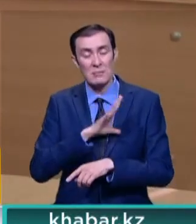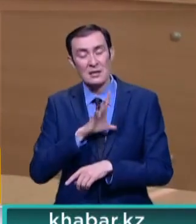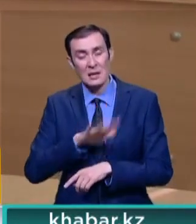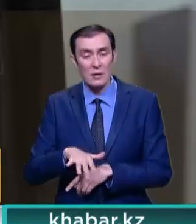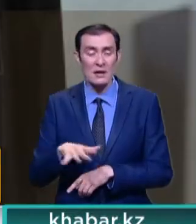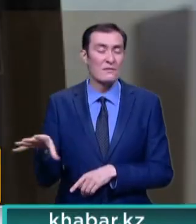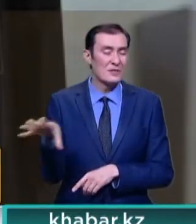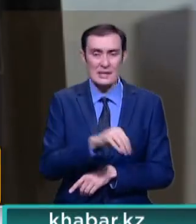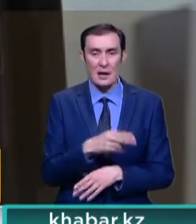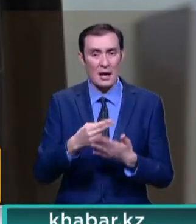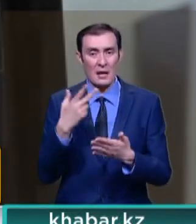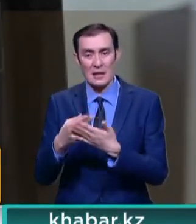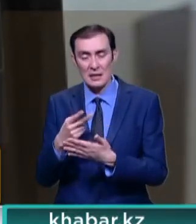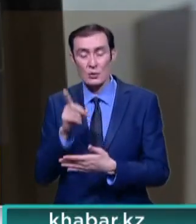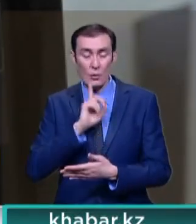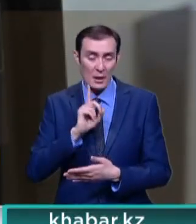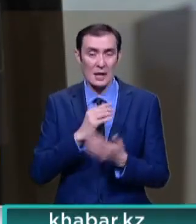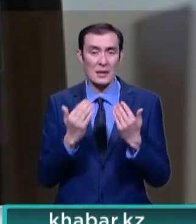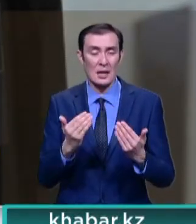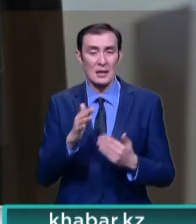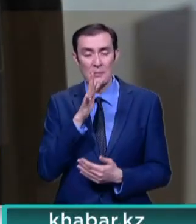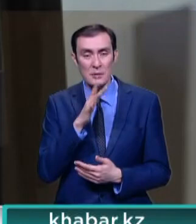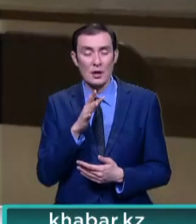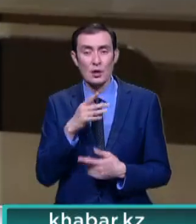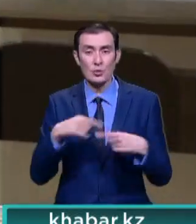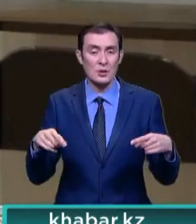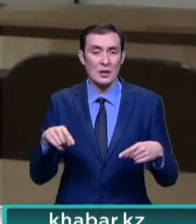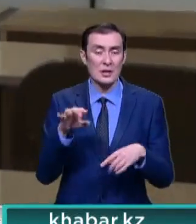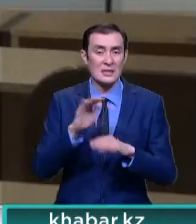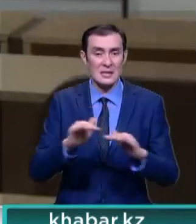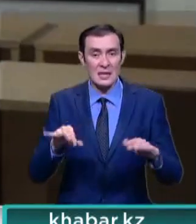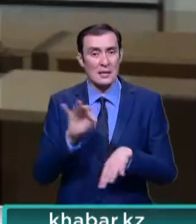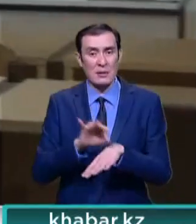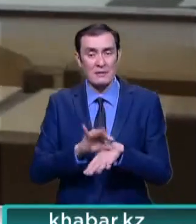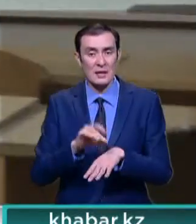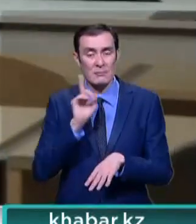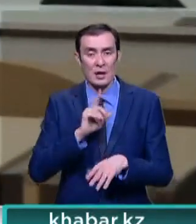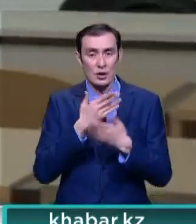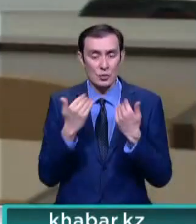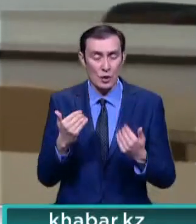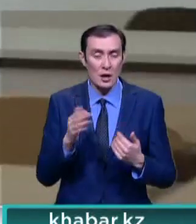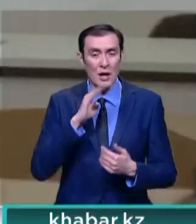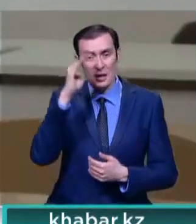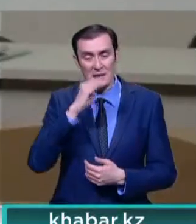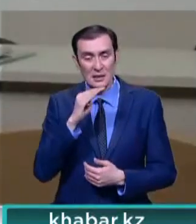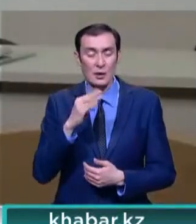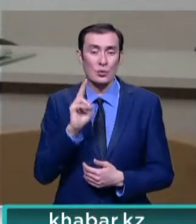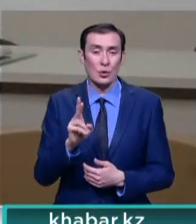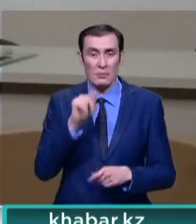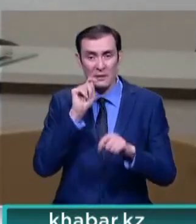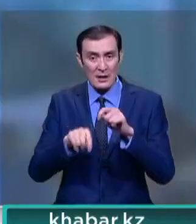них взяли анализы, и пока на данный момент других детей положительных результатов нету. Родители проверяют всех.